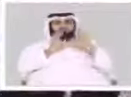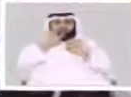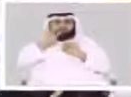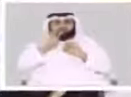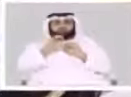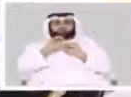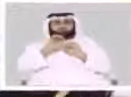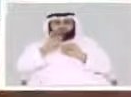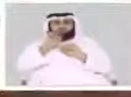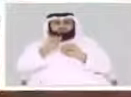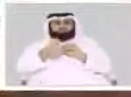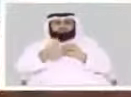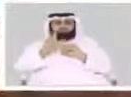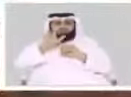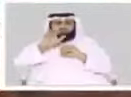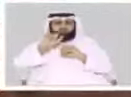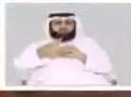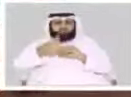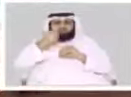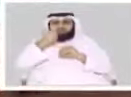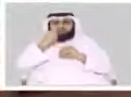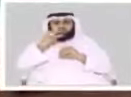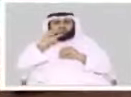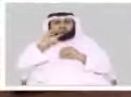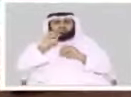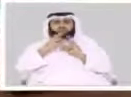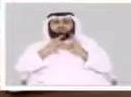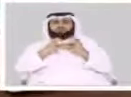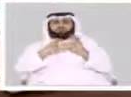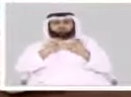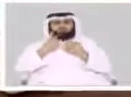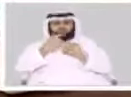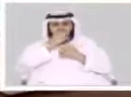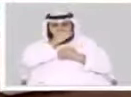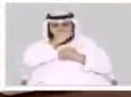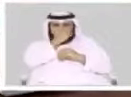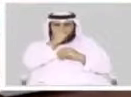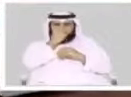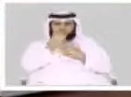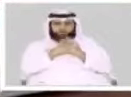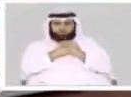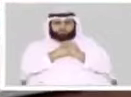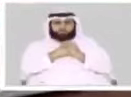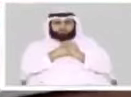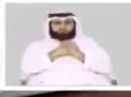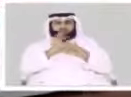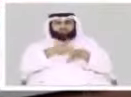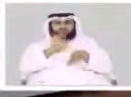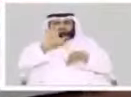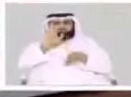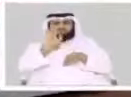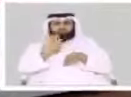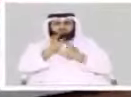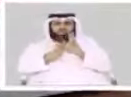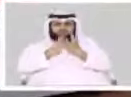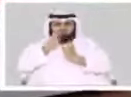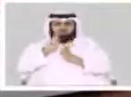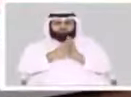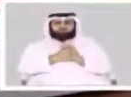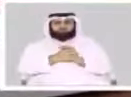المائدة. قصة المائدة لعل نمر عليها شيخ سريع، نريد فيما بقي من خمس دقائق نسلط الضوء